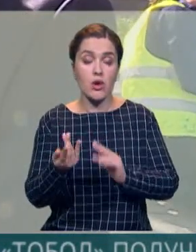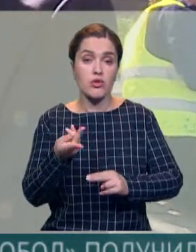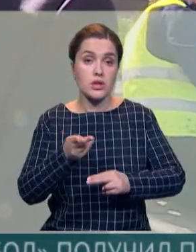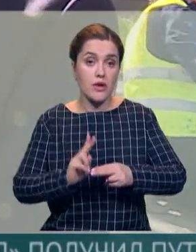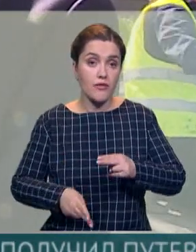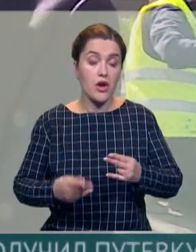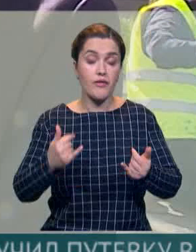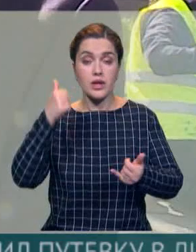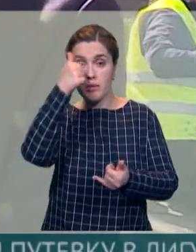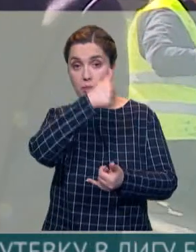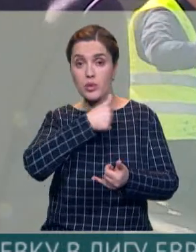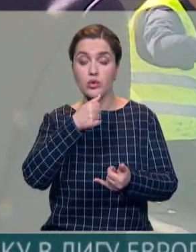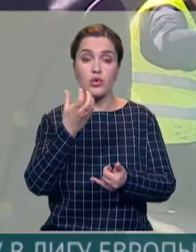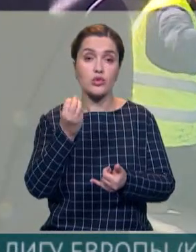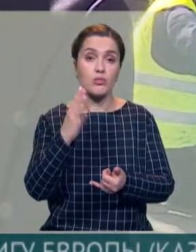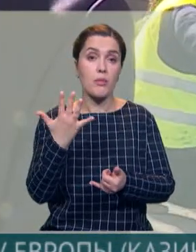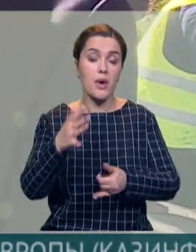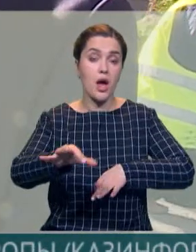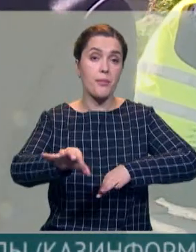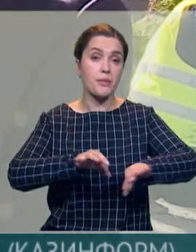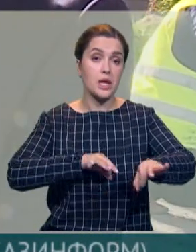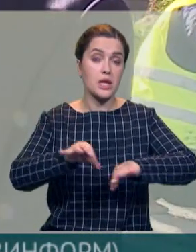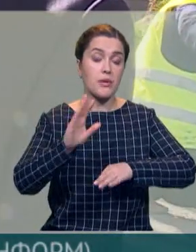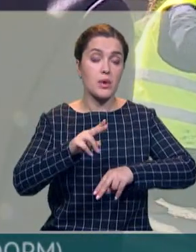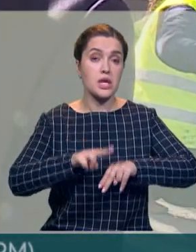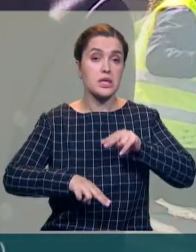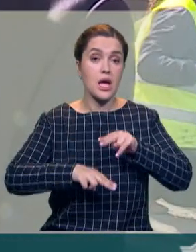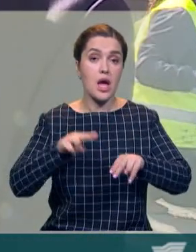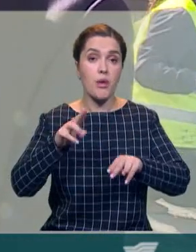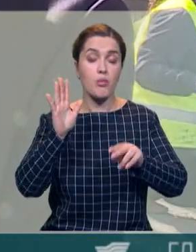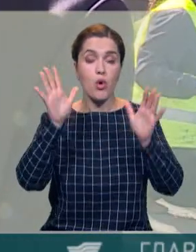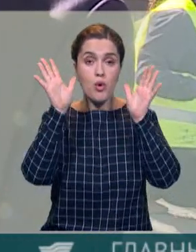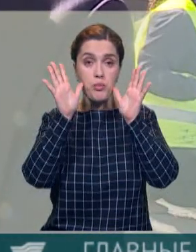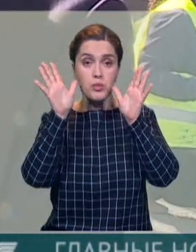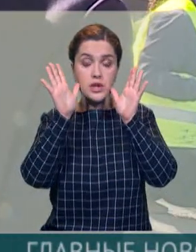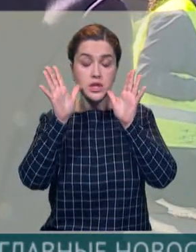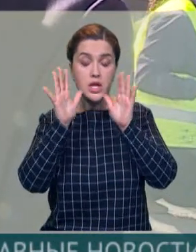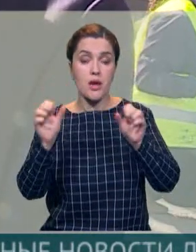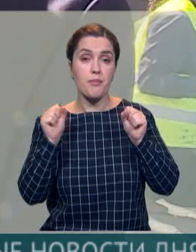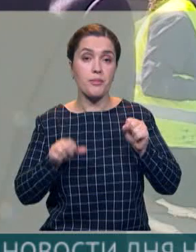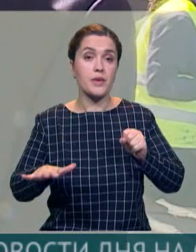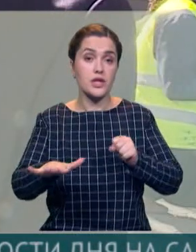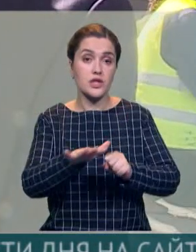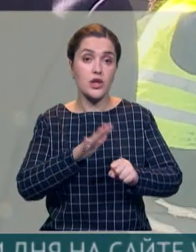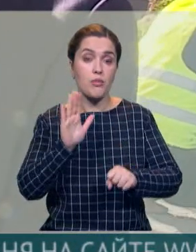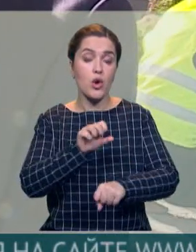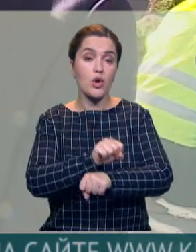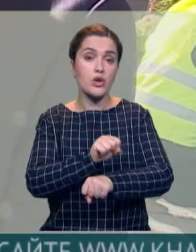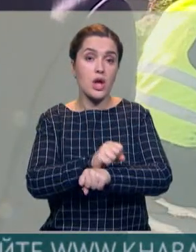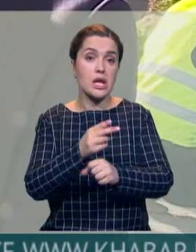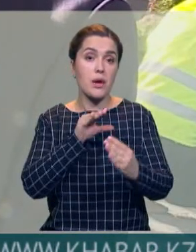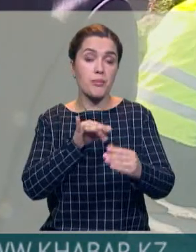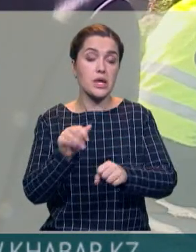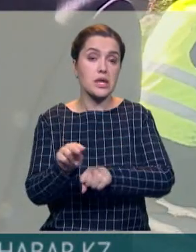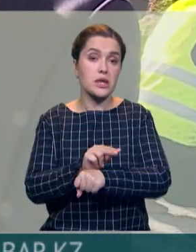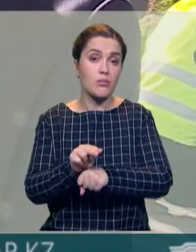в этом году запланированы еще 5 проектов. Это строительство мечетей и спортивных площадок, создание парковок и ремонт участков